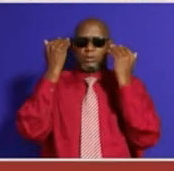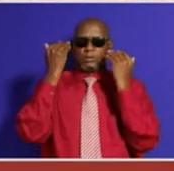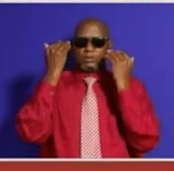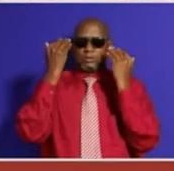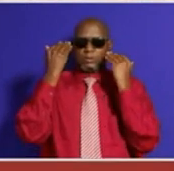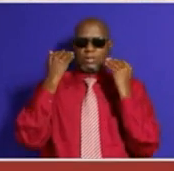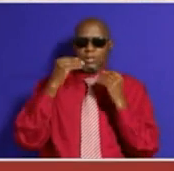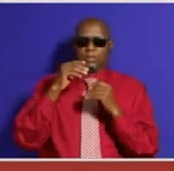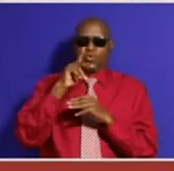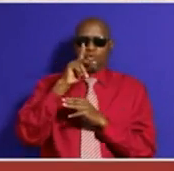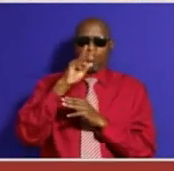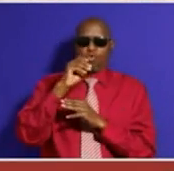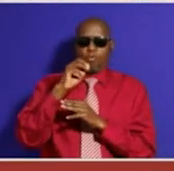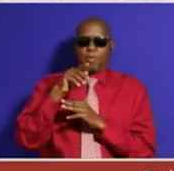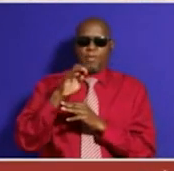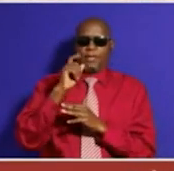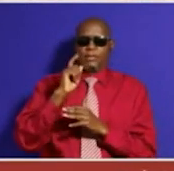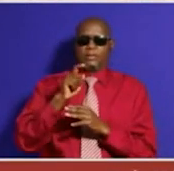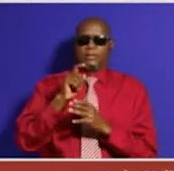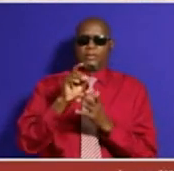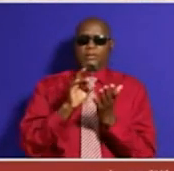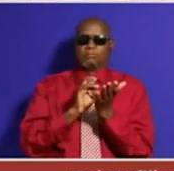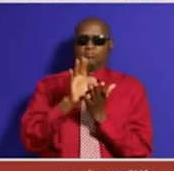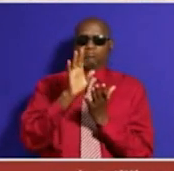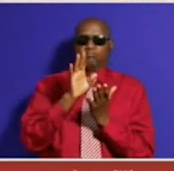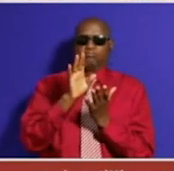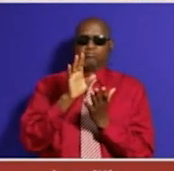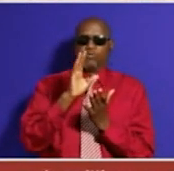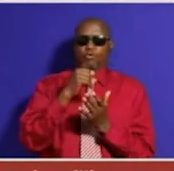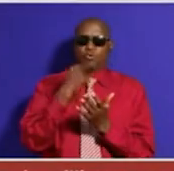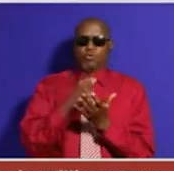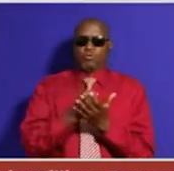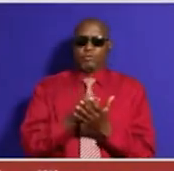wala hafai kushikilia wadhifa huo kwa sababu za kukiuka sheria.